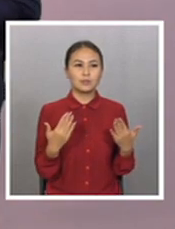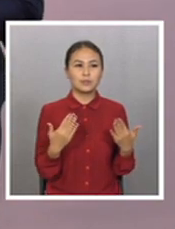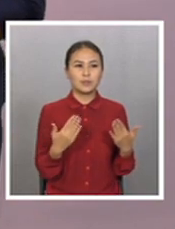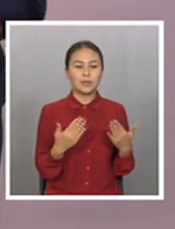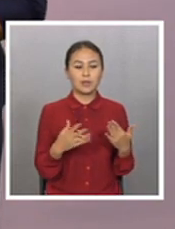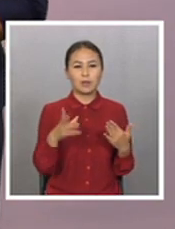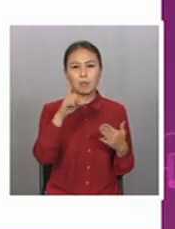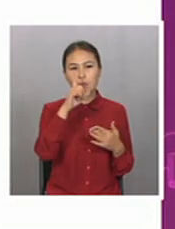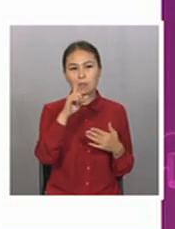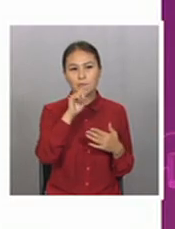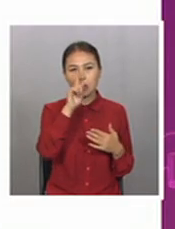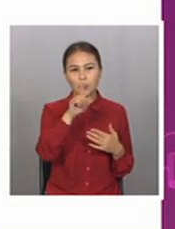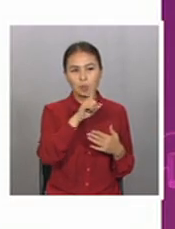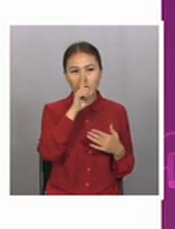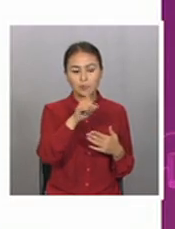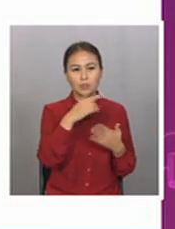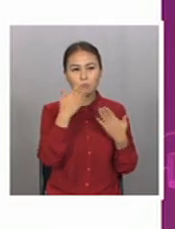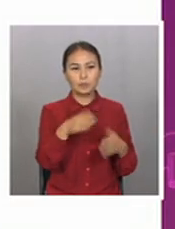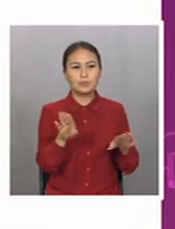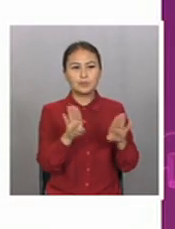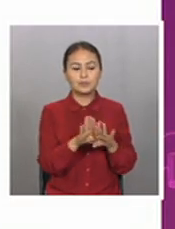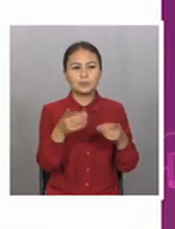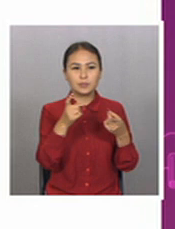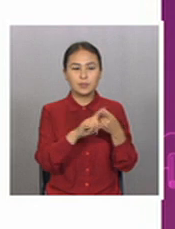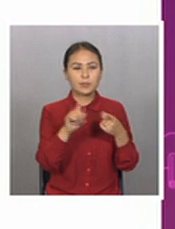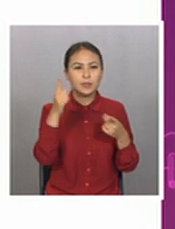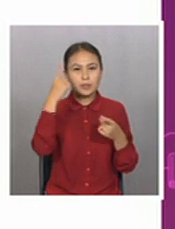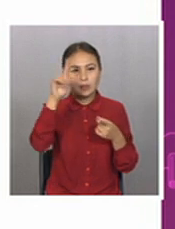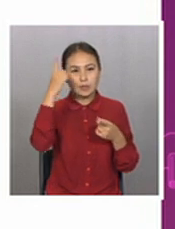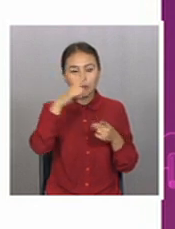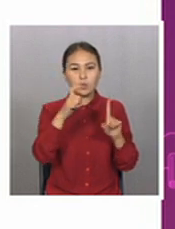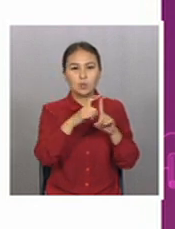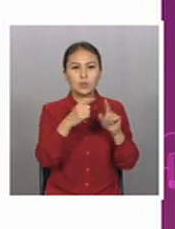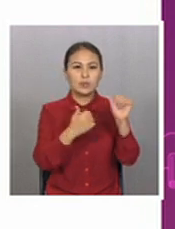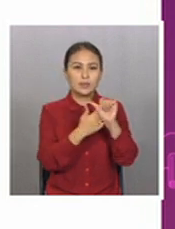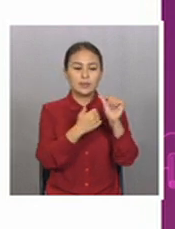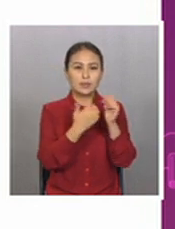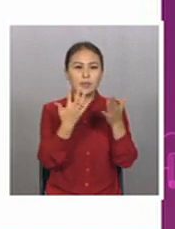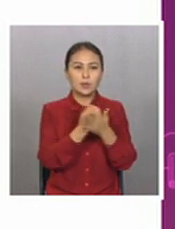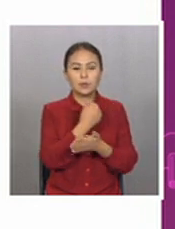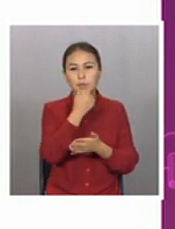сәбіз екен балалар. Ал енді балалар, осы жұмбақтағы сөз тіркестерін табамыз.